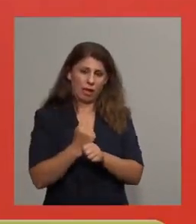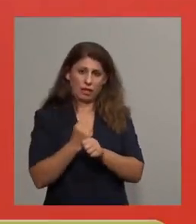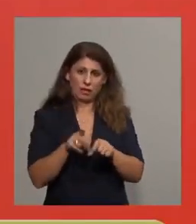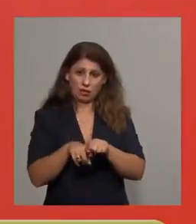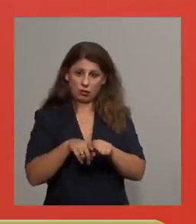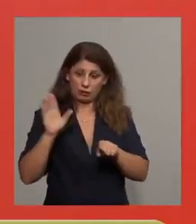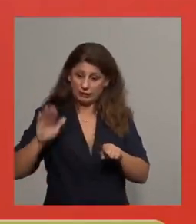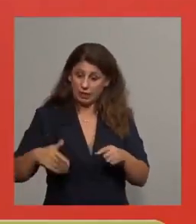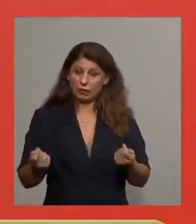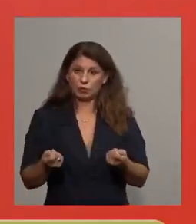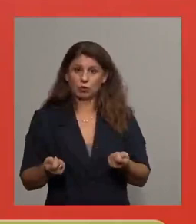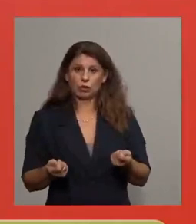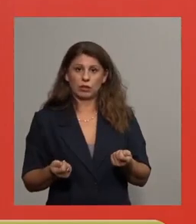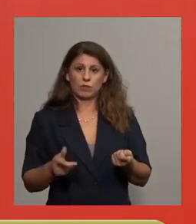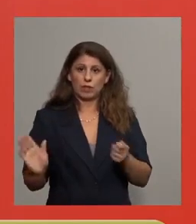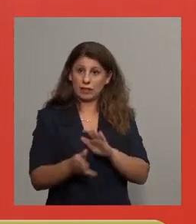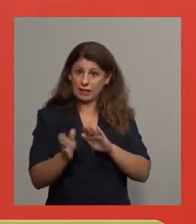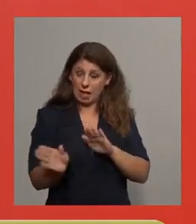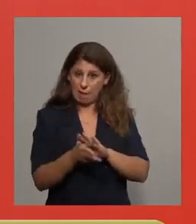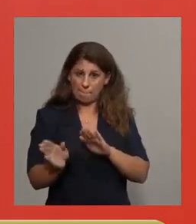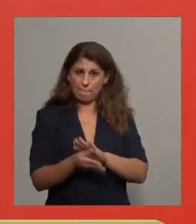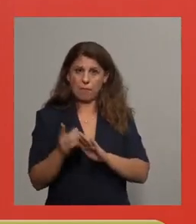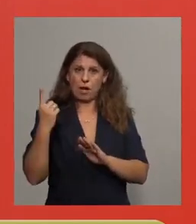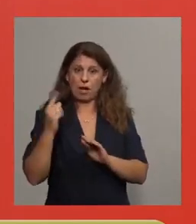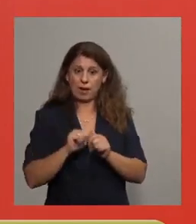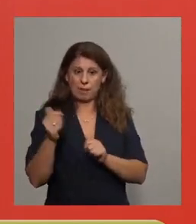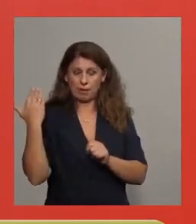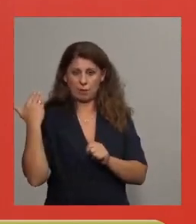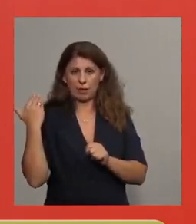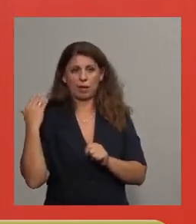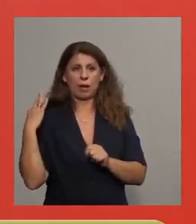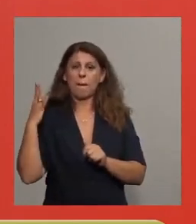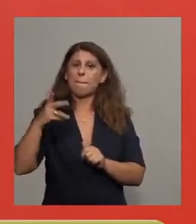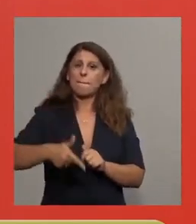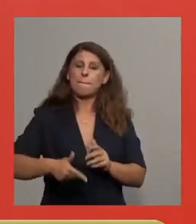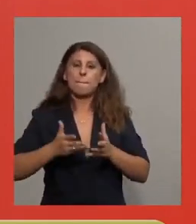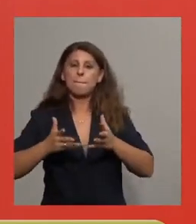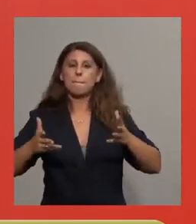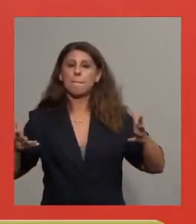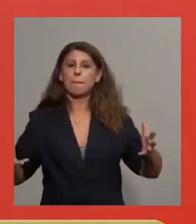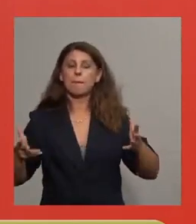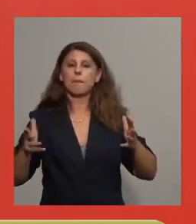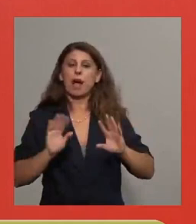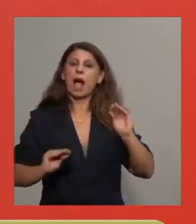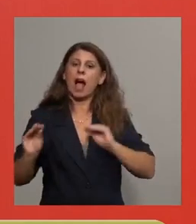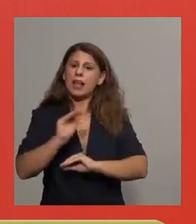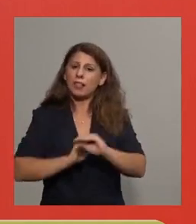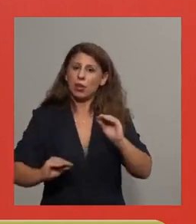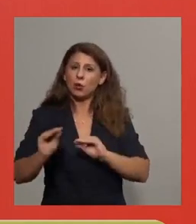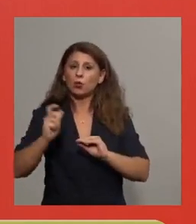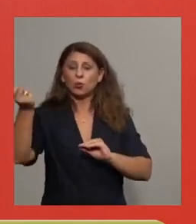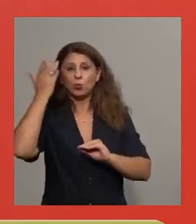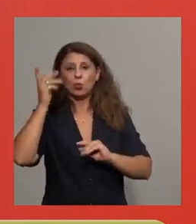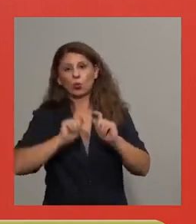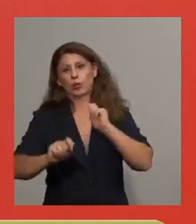τελευταίο επεισόδιο τις απολύσεις ένα μήνα πριν, μέχρι τη διόγκωση, αναθεώρηση του